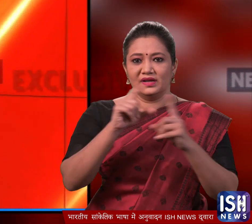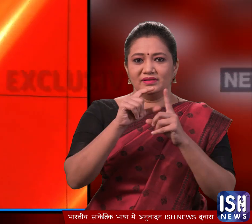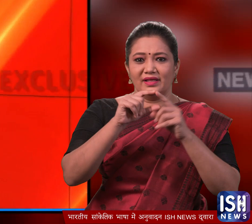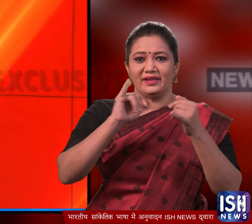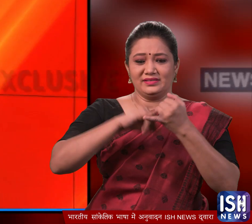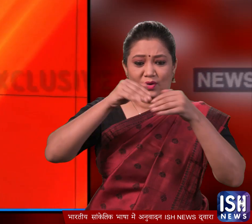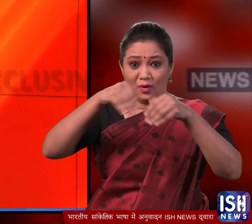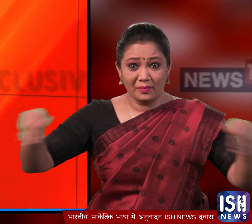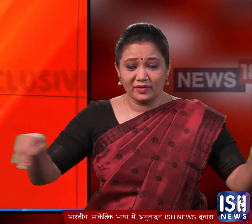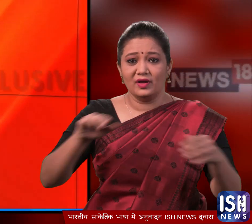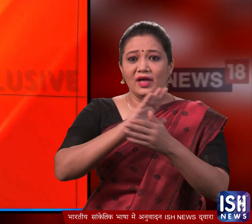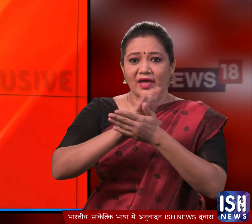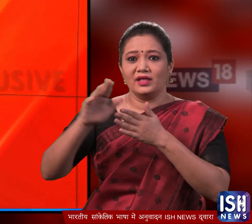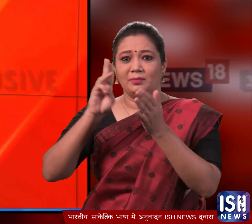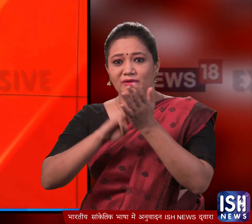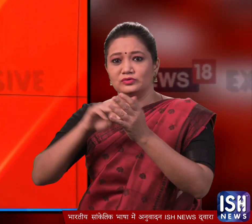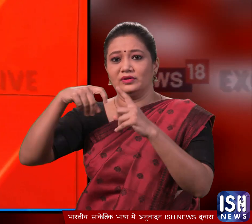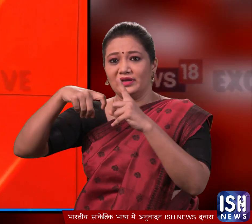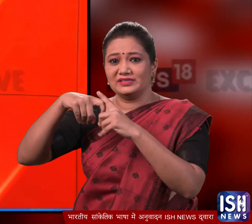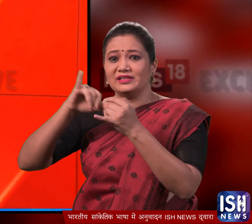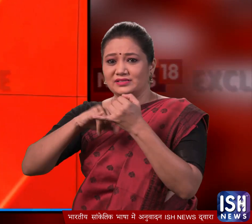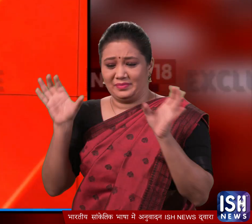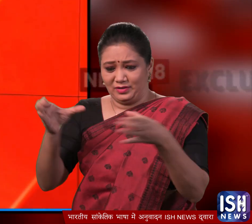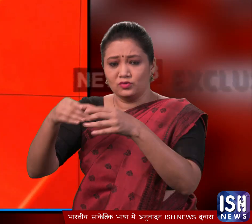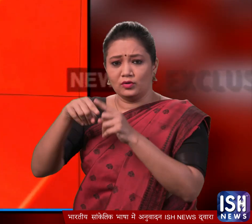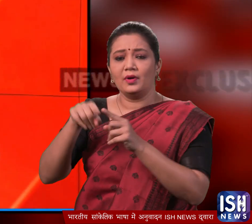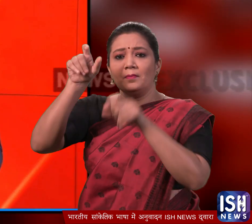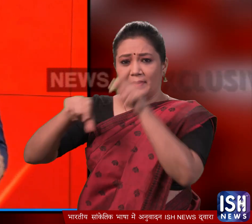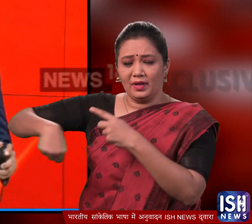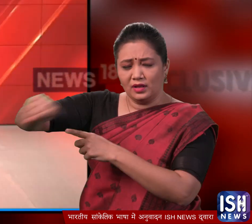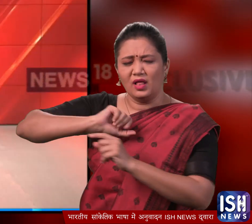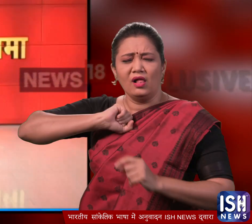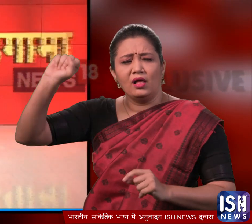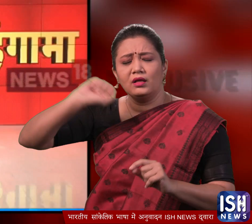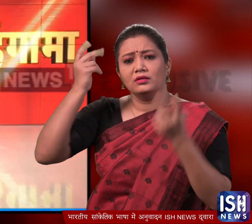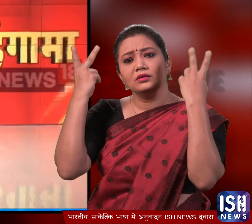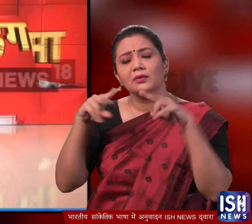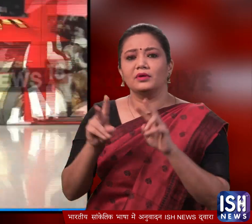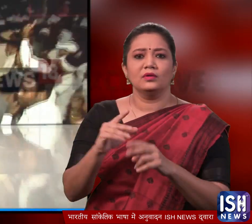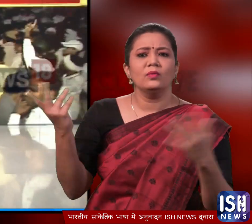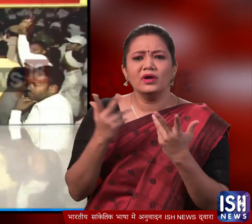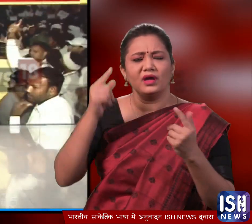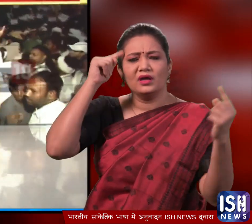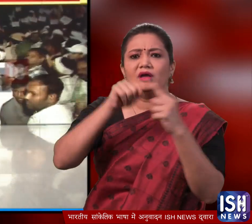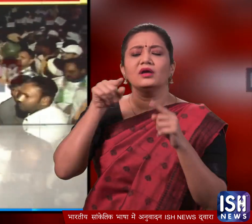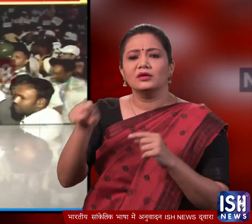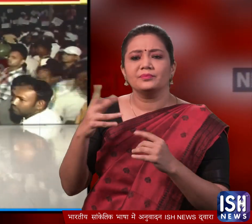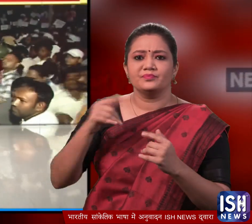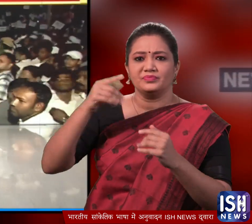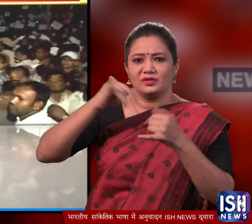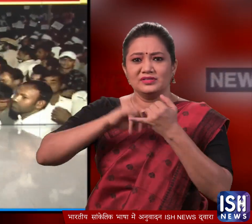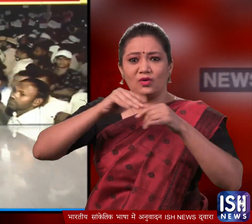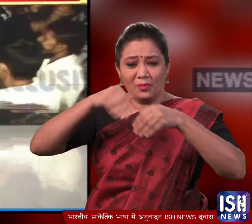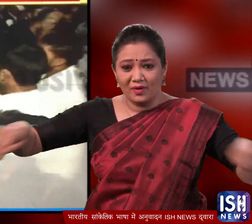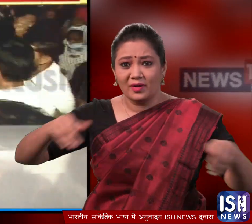दिल्ली के सिंघू बॉर्डर पर हिंद मजदूर किसान समिति नाम के संगठन से जुड़े लोगों ने खूब हंगामा किया। ये लोग कुछ रोज पहले सिंघू बॉर्डर पर